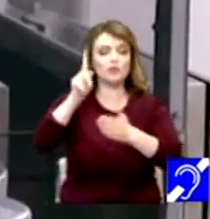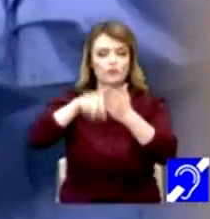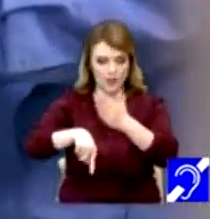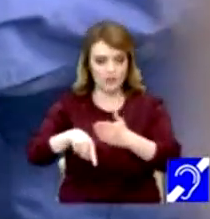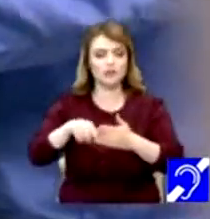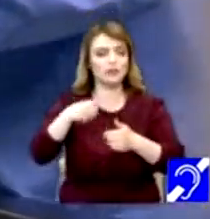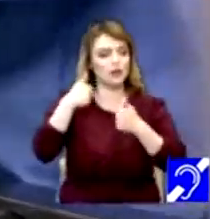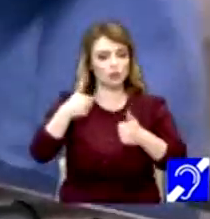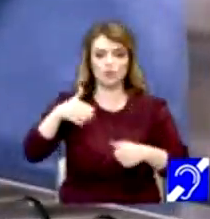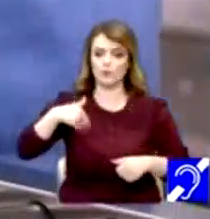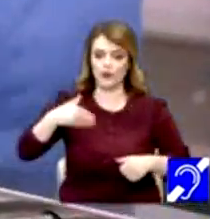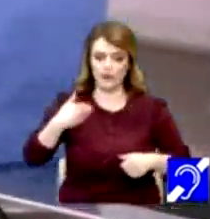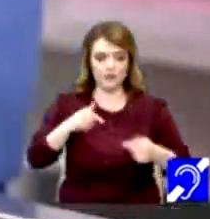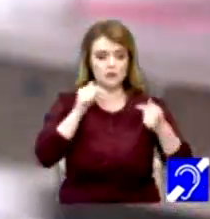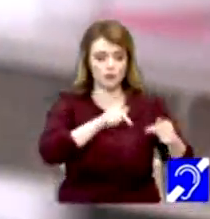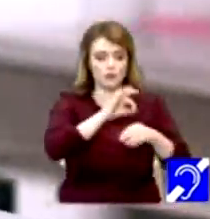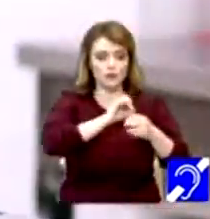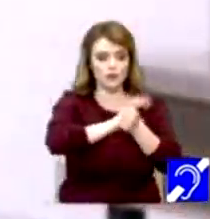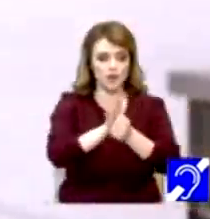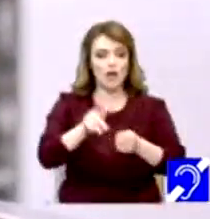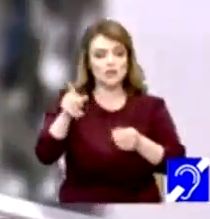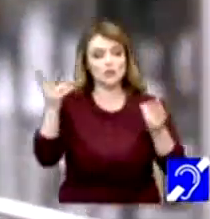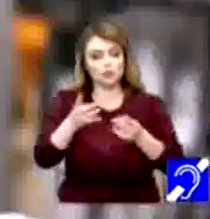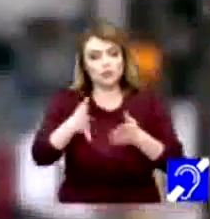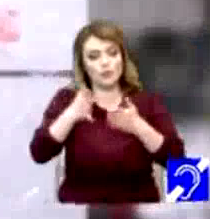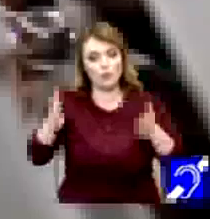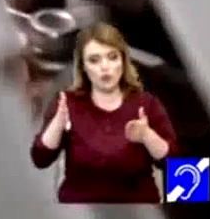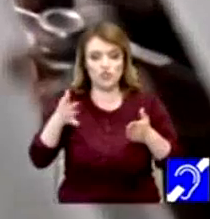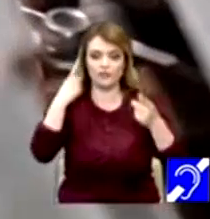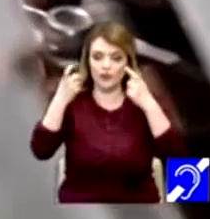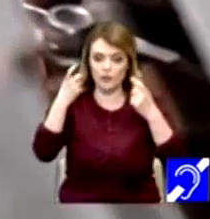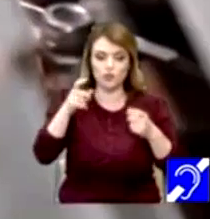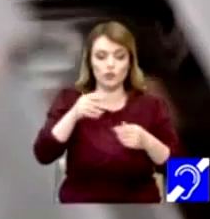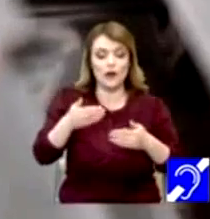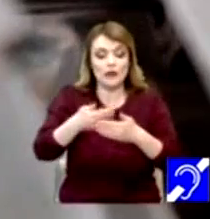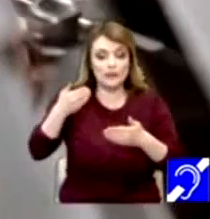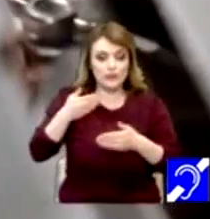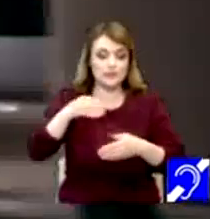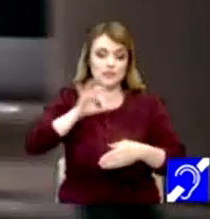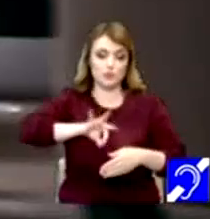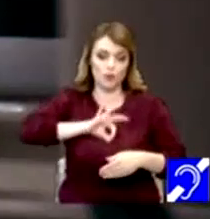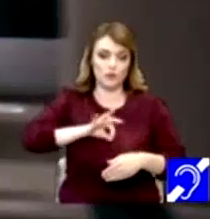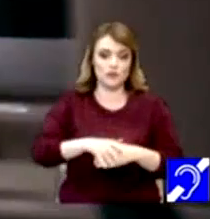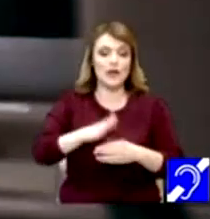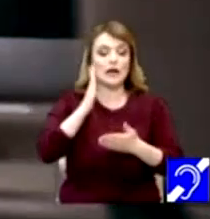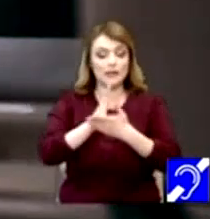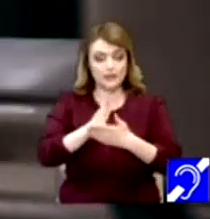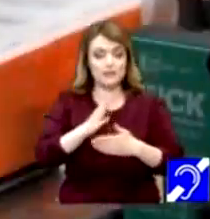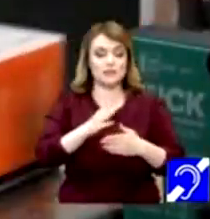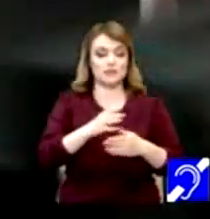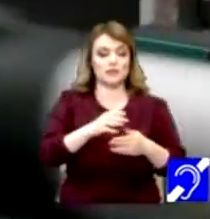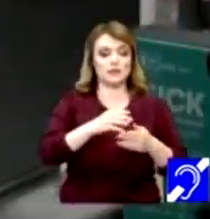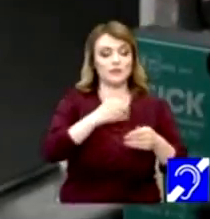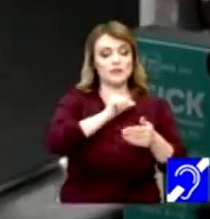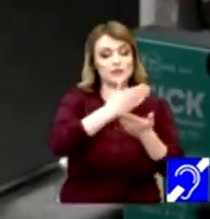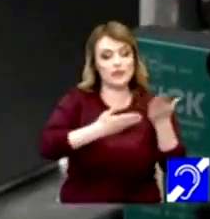împotriva COVID-19, dar sunt necesare mai multe date înainte de a recomanda utilizarea acestora. Există o lipsă de date referitoare la vârstnici